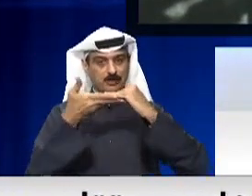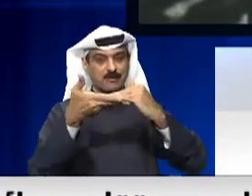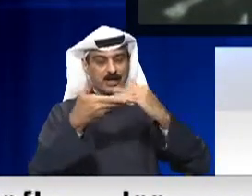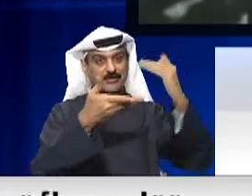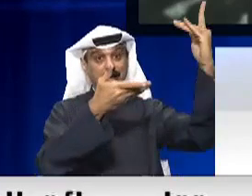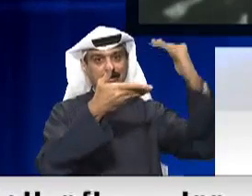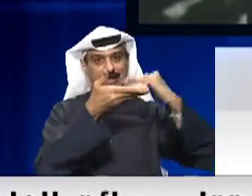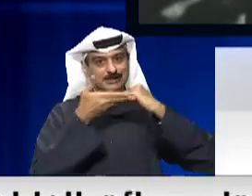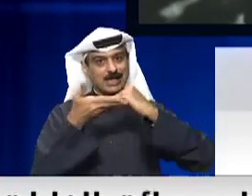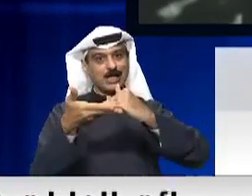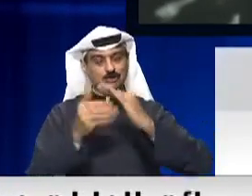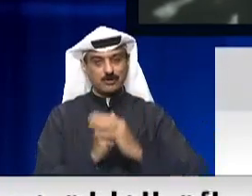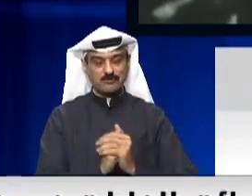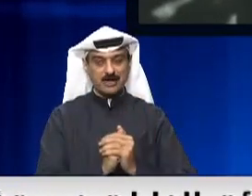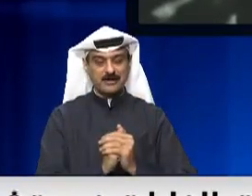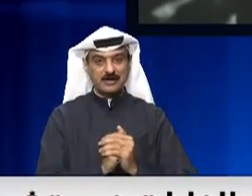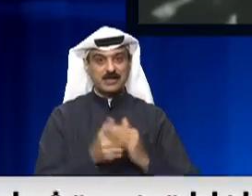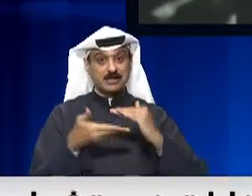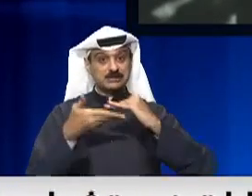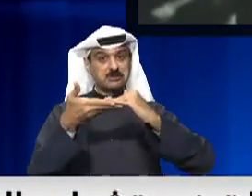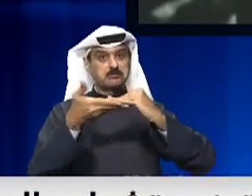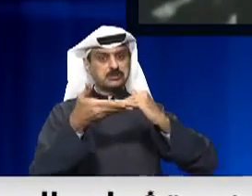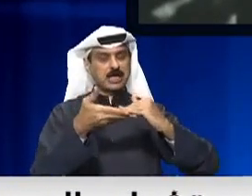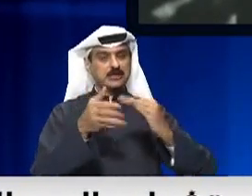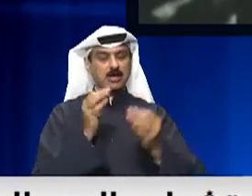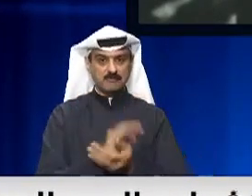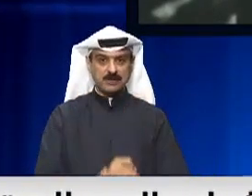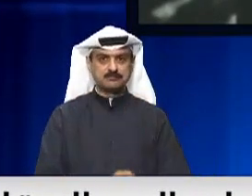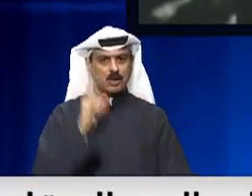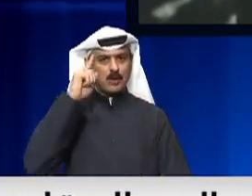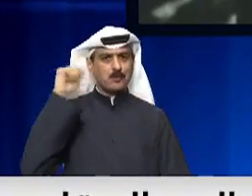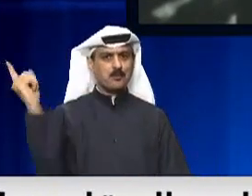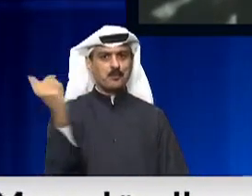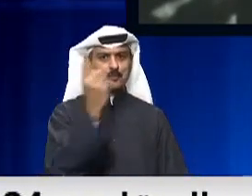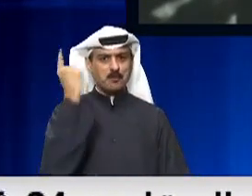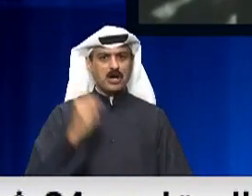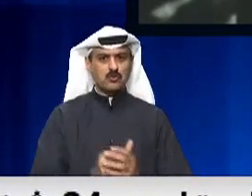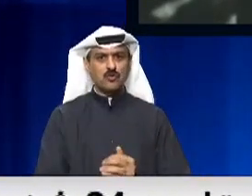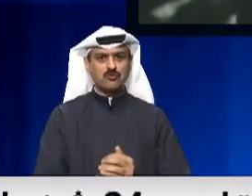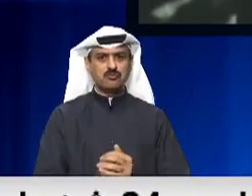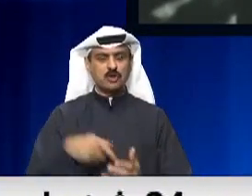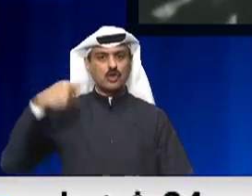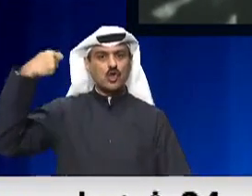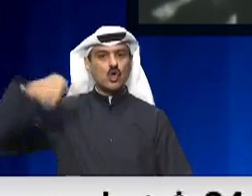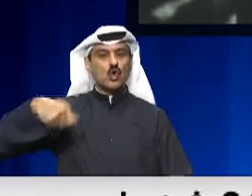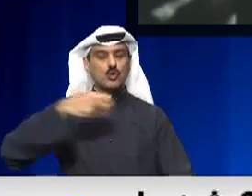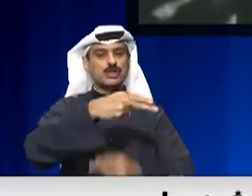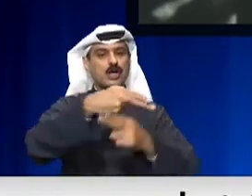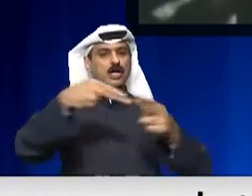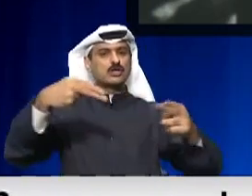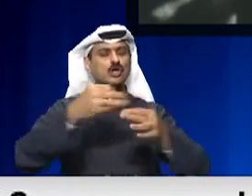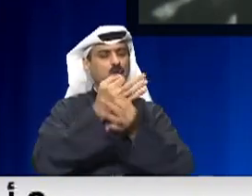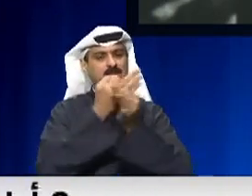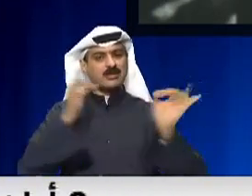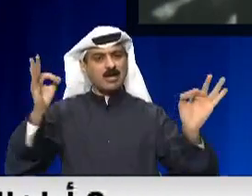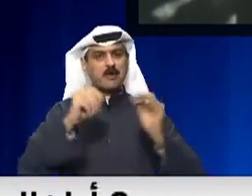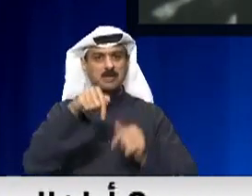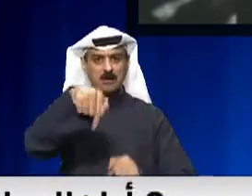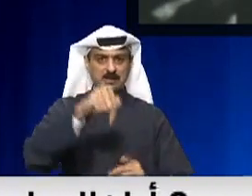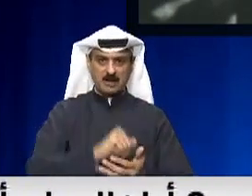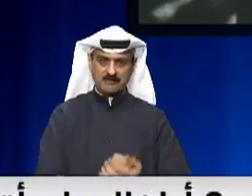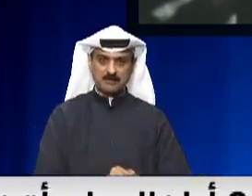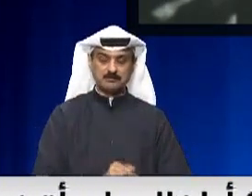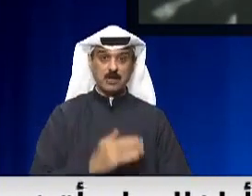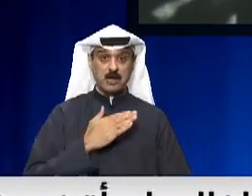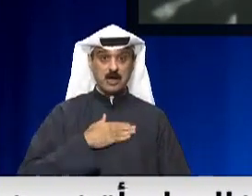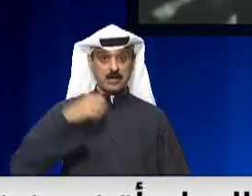عز وجل في تقديم يد العون كما عهدنا ذلك من مؤسسات والجهات ذات الصلة هنا في دولة الكويت. ونحن